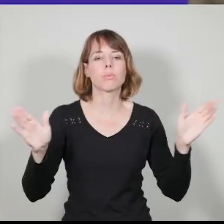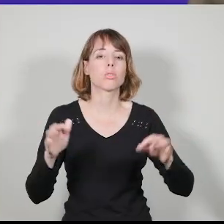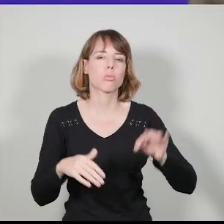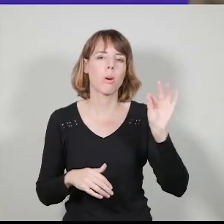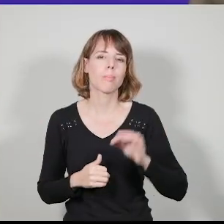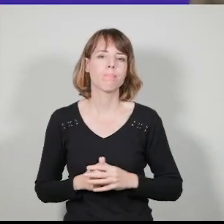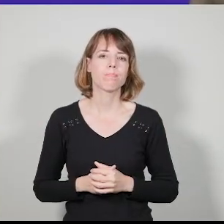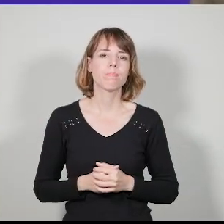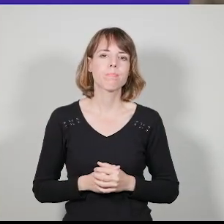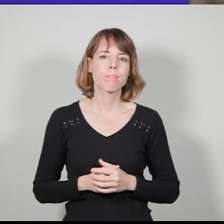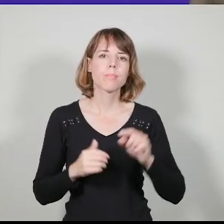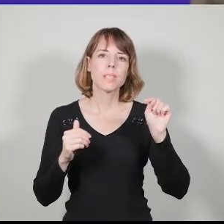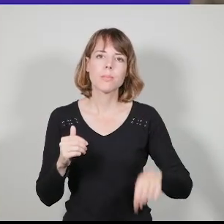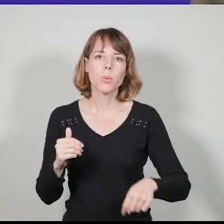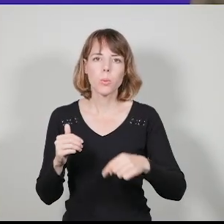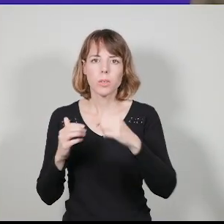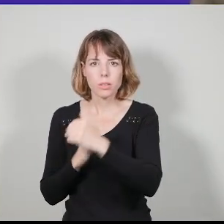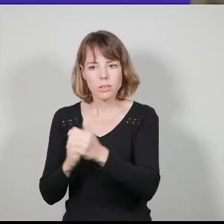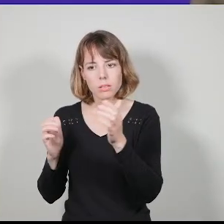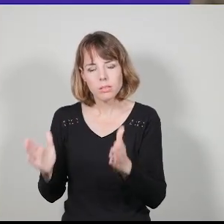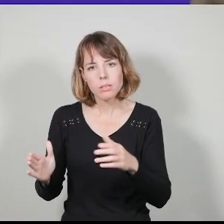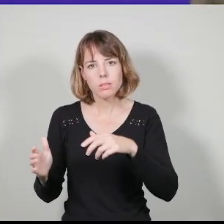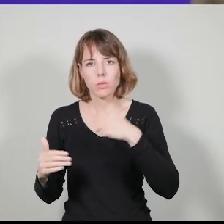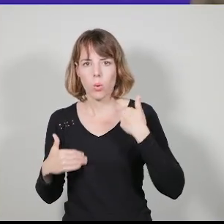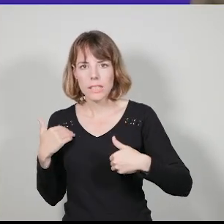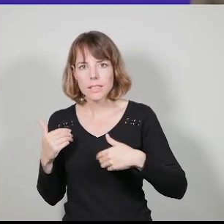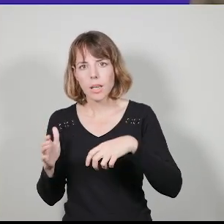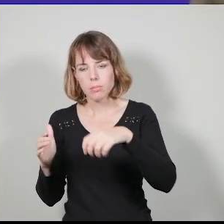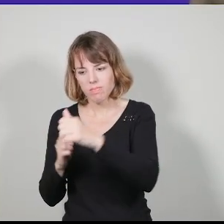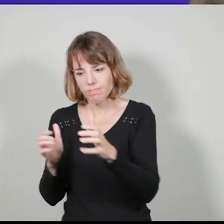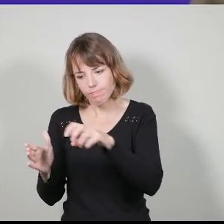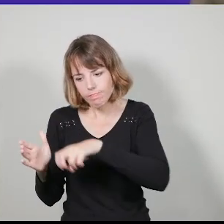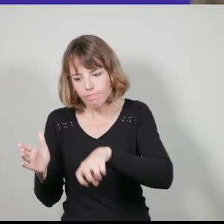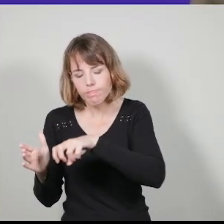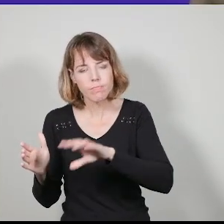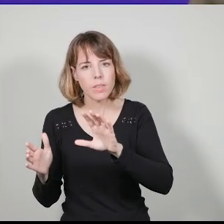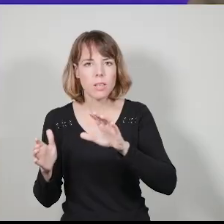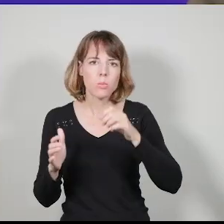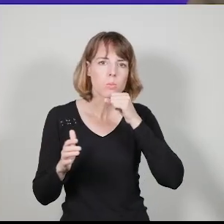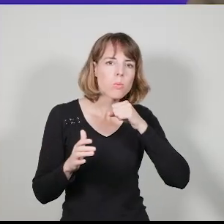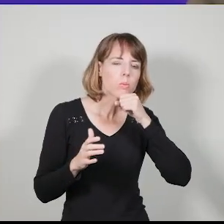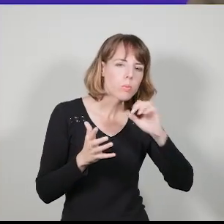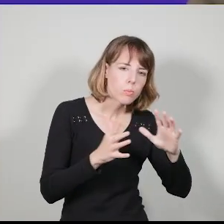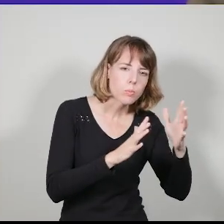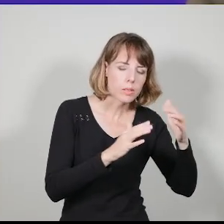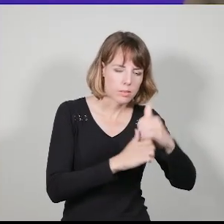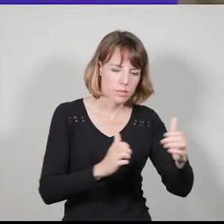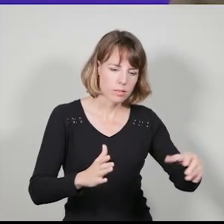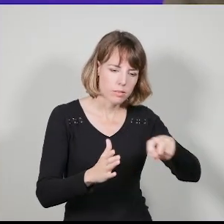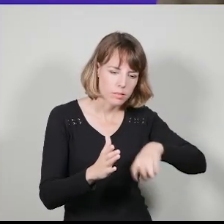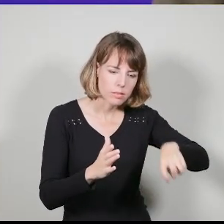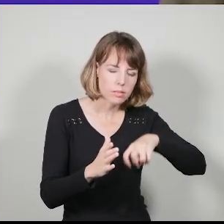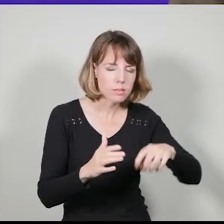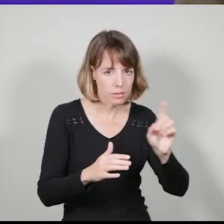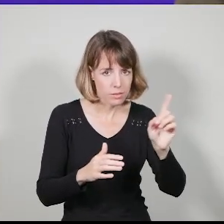du handicap et ce champ des personnes âgées. Oui, les situations sont extrêmement diverses. Il y a beaucoup d'hétérogénéité. Et on commence à